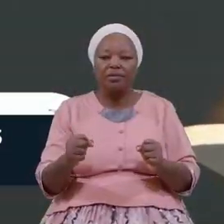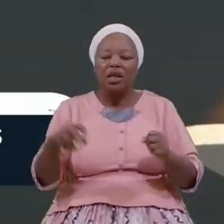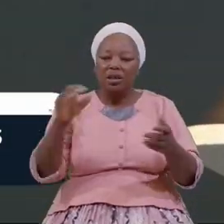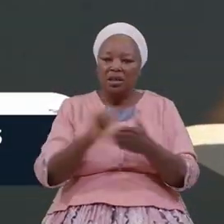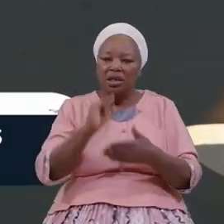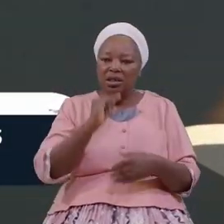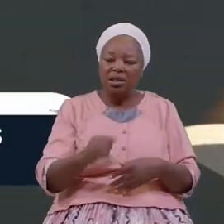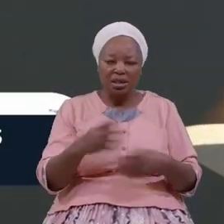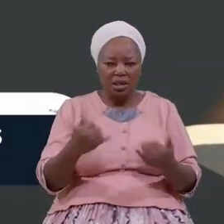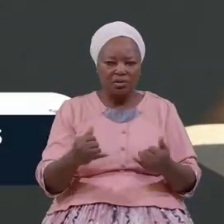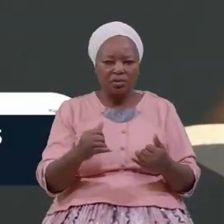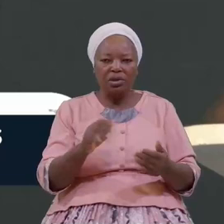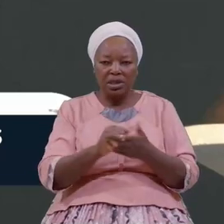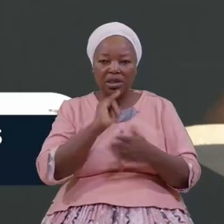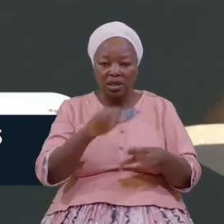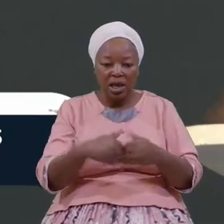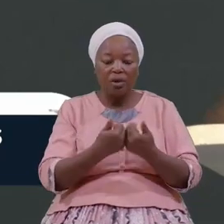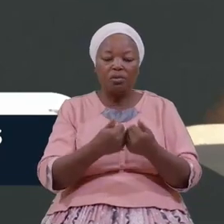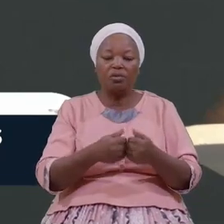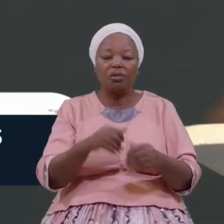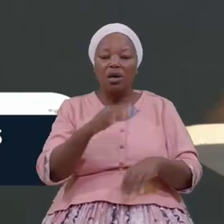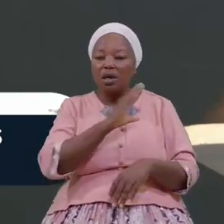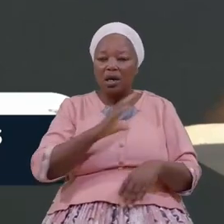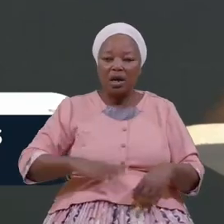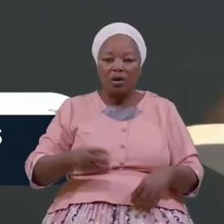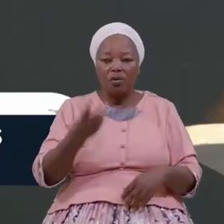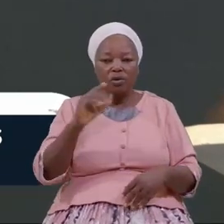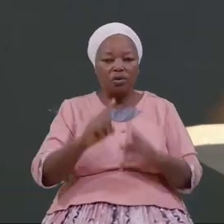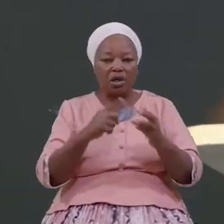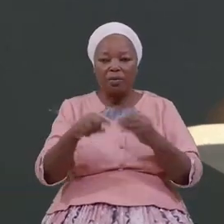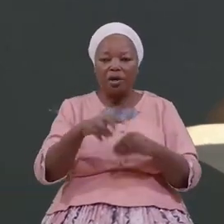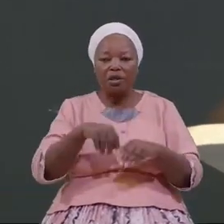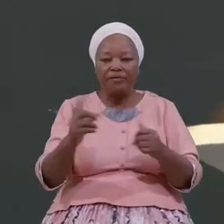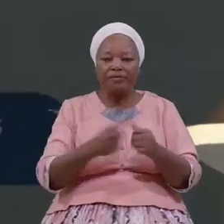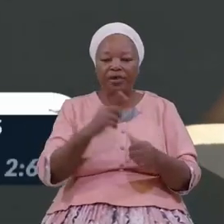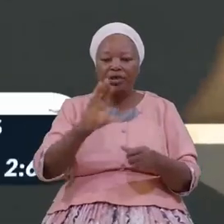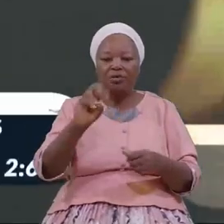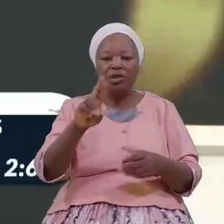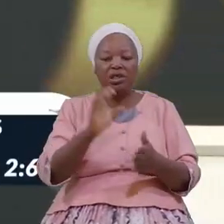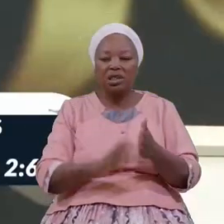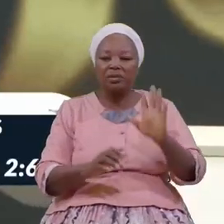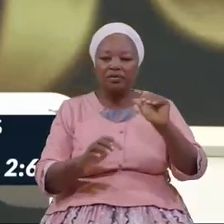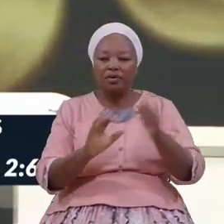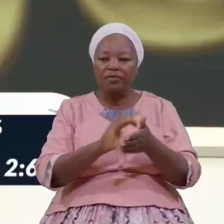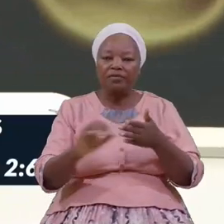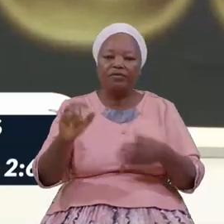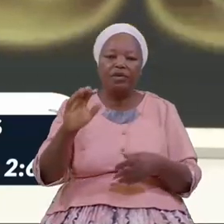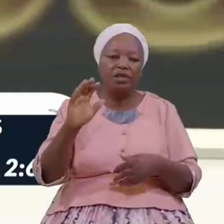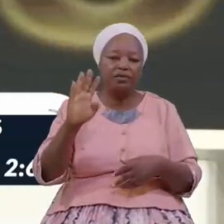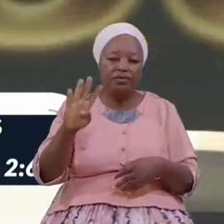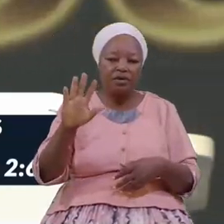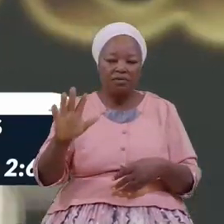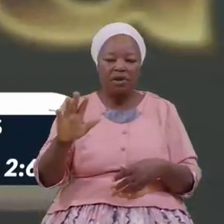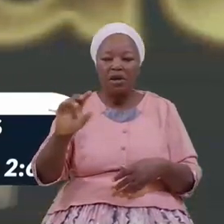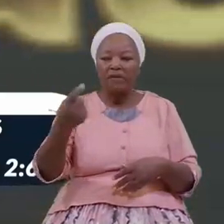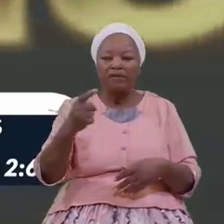fait, c'est comme ça que Christ est appelé en 1 Corinthiens 15, verset